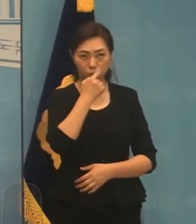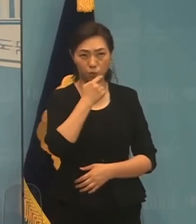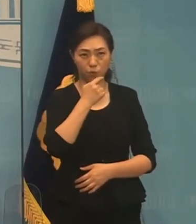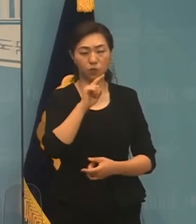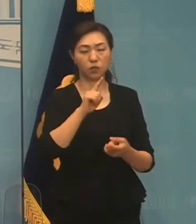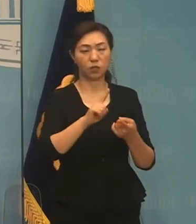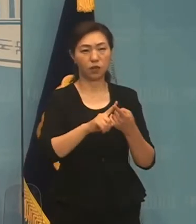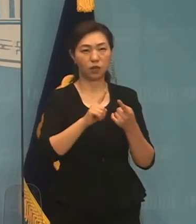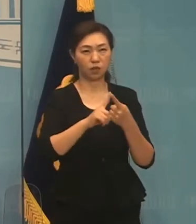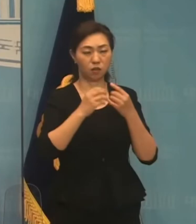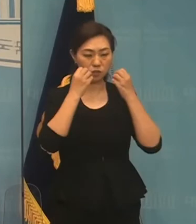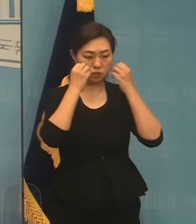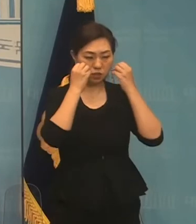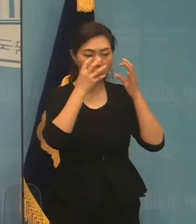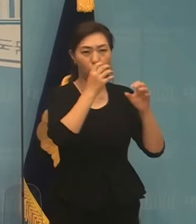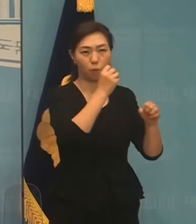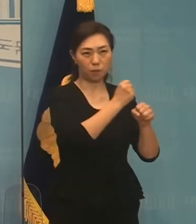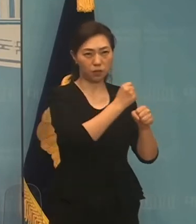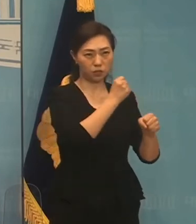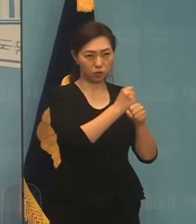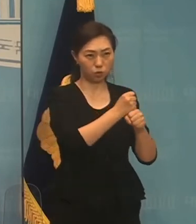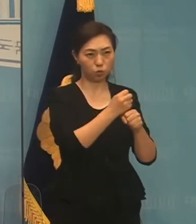개발, 부사,